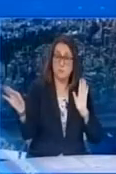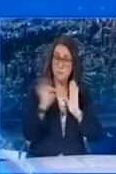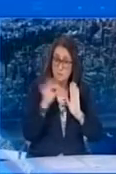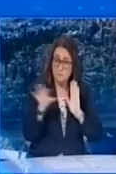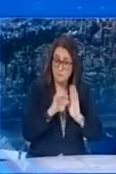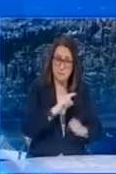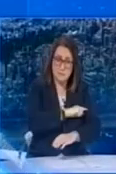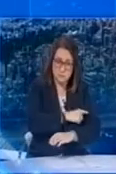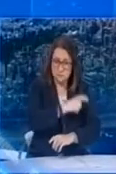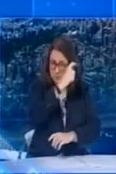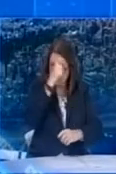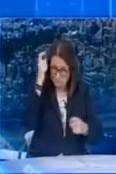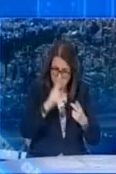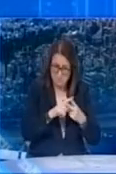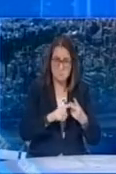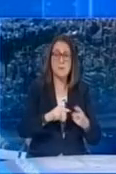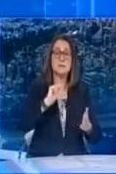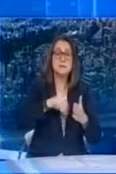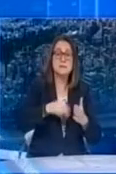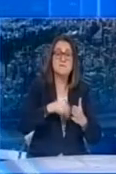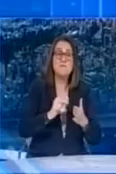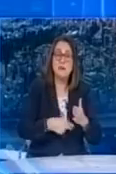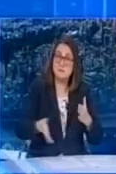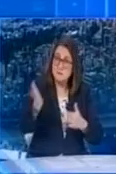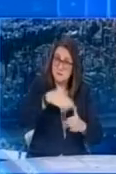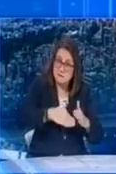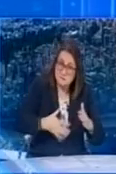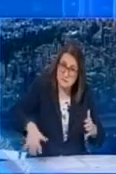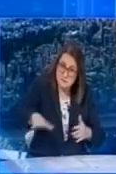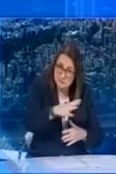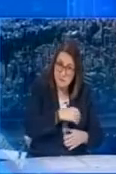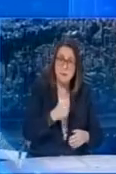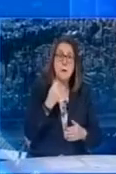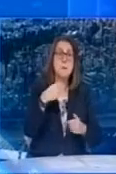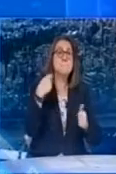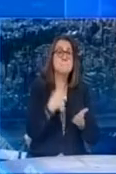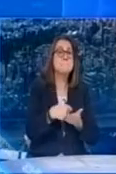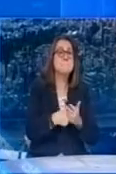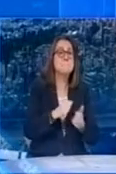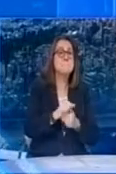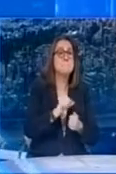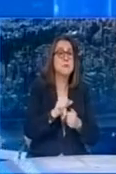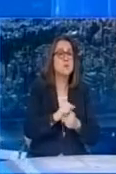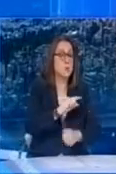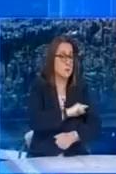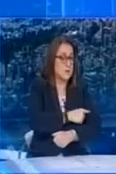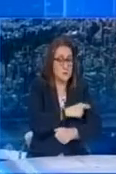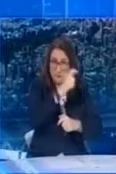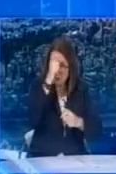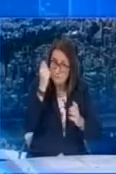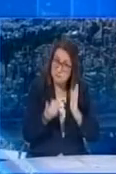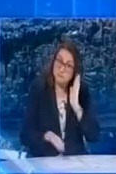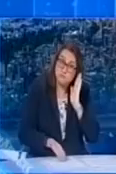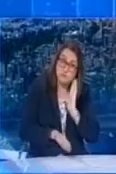προσωπικού, με αναμόρφωση του μισθολογίου για τους εργαζόμενους νοσηλευτές και γιατρούς, με